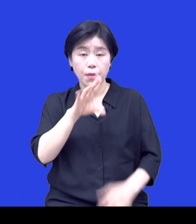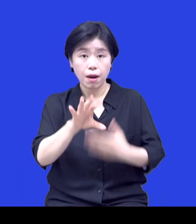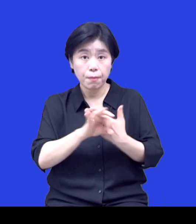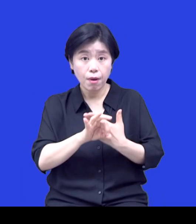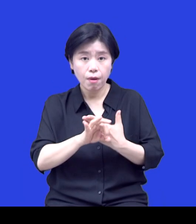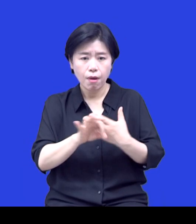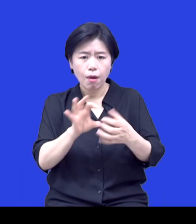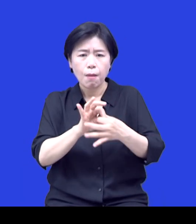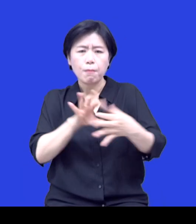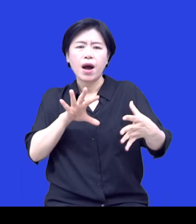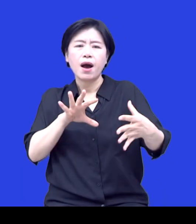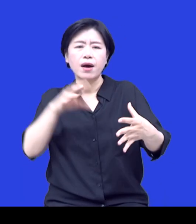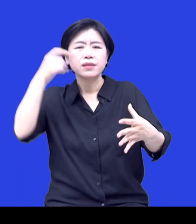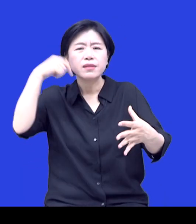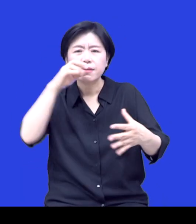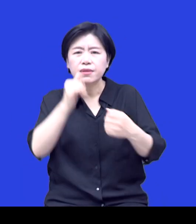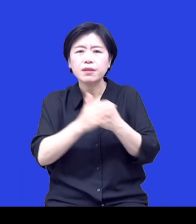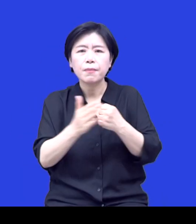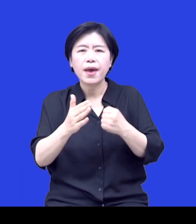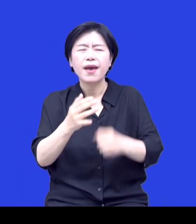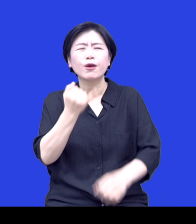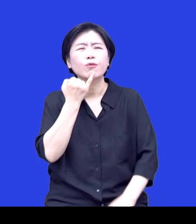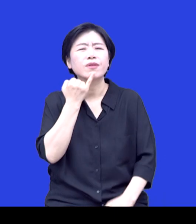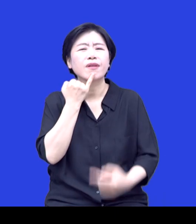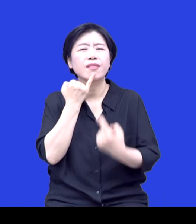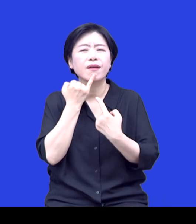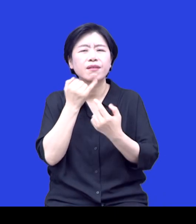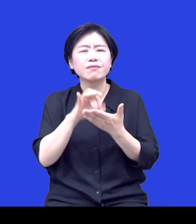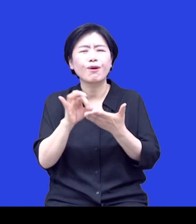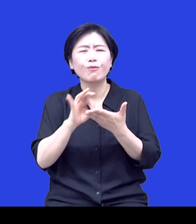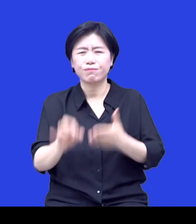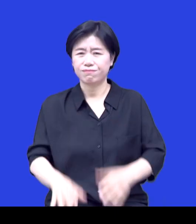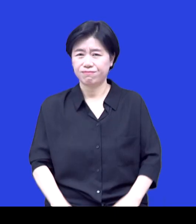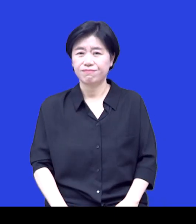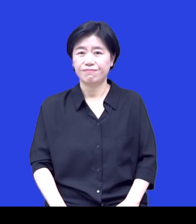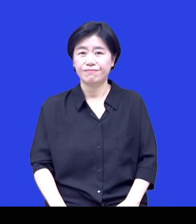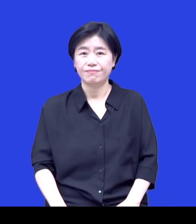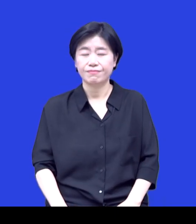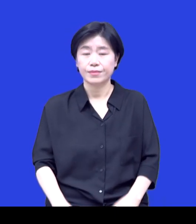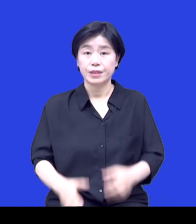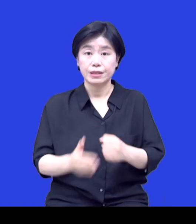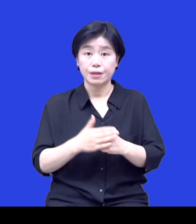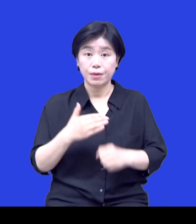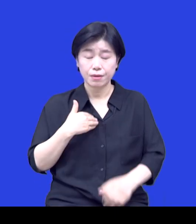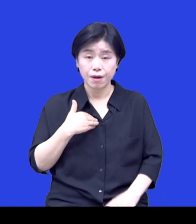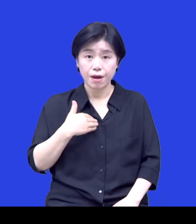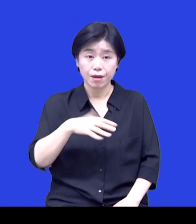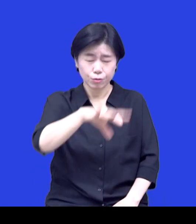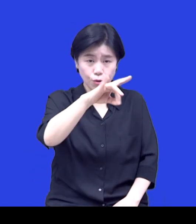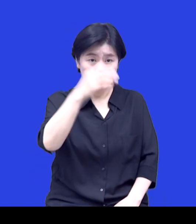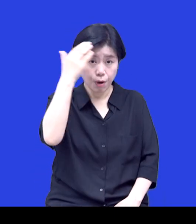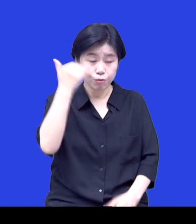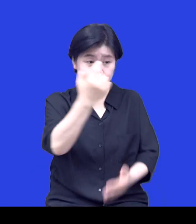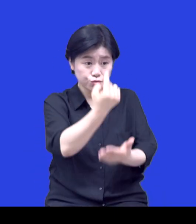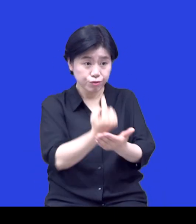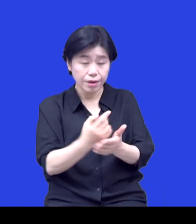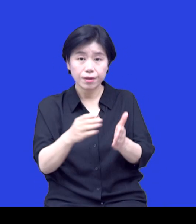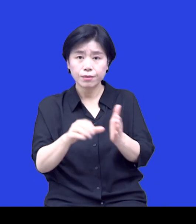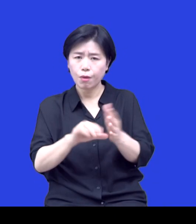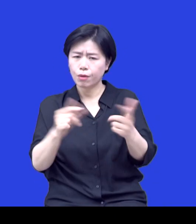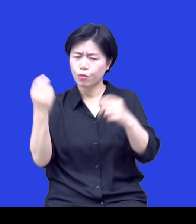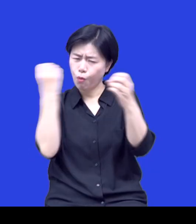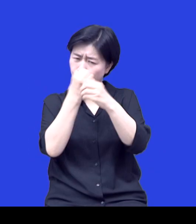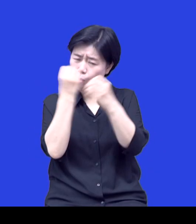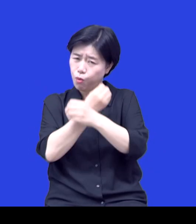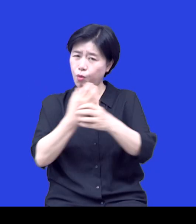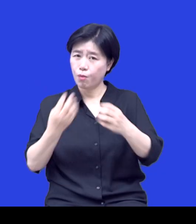생각해 봅시다. 네. 이런 거를 1.5세 문화에서는 잘 못했죠. 아, 그렇죠, 그렇죠. 그러니까 초기 와서 영훈 형제도 와서 좀 그거 오해가 있지 않았어요.